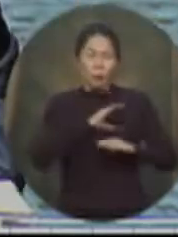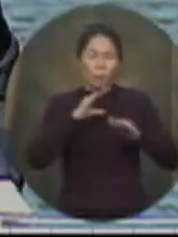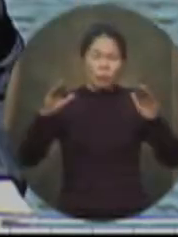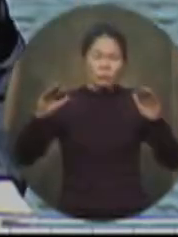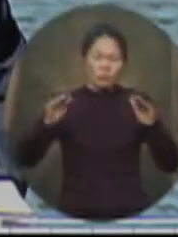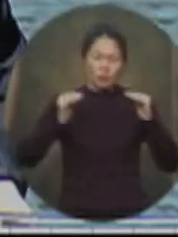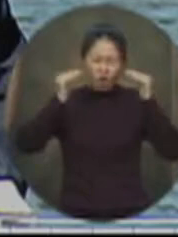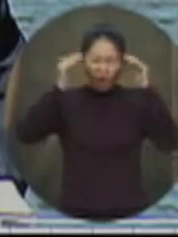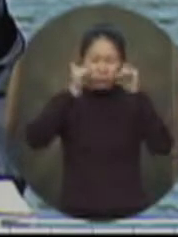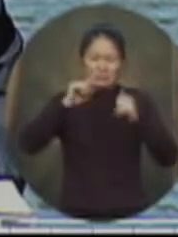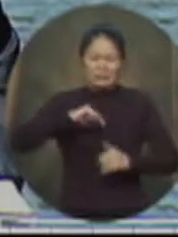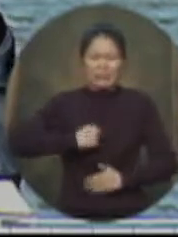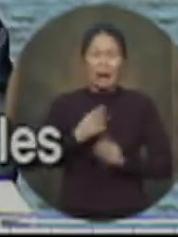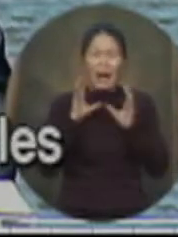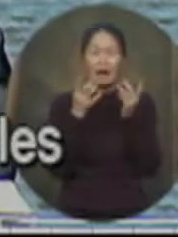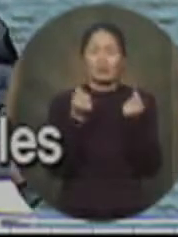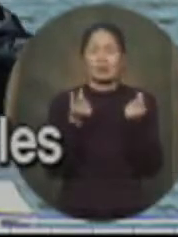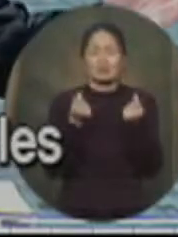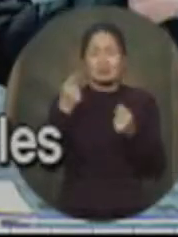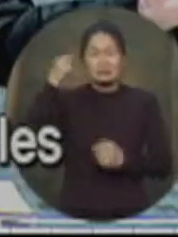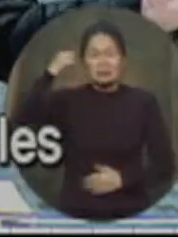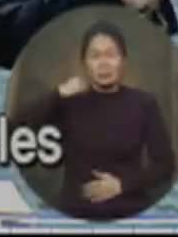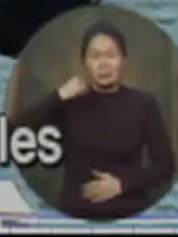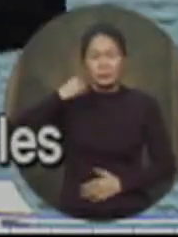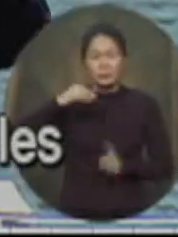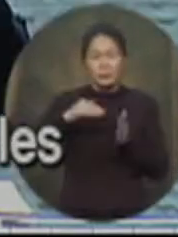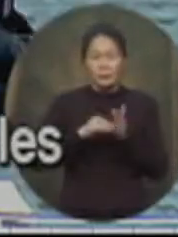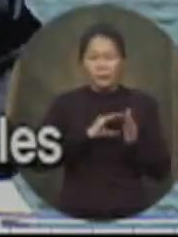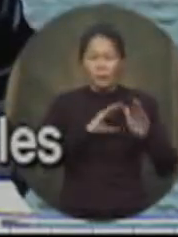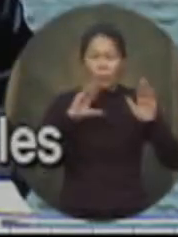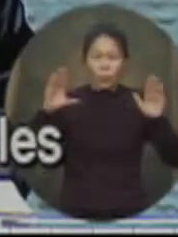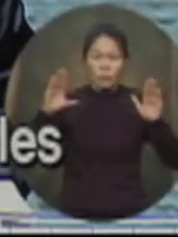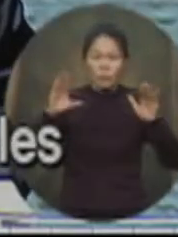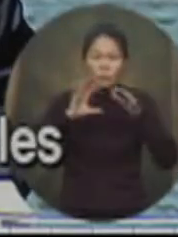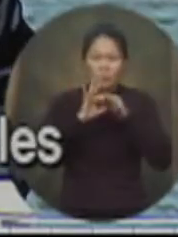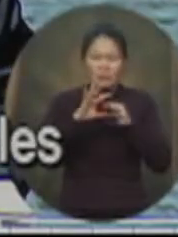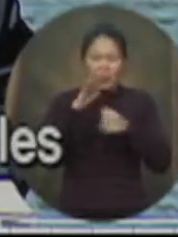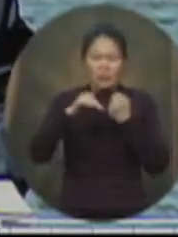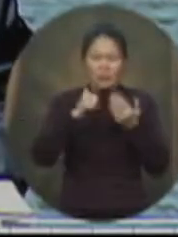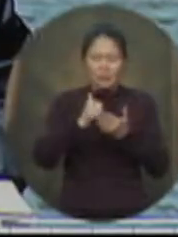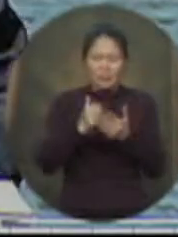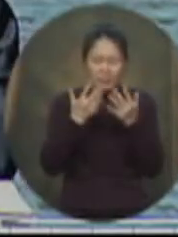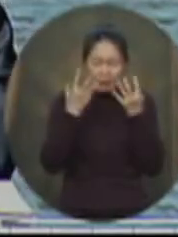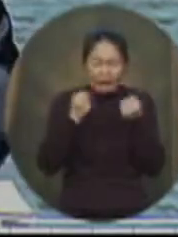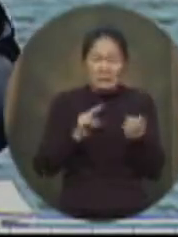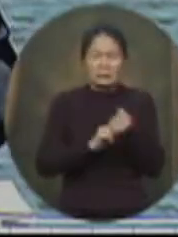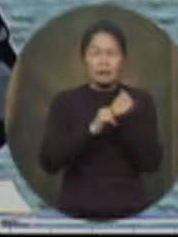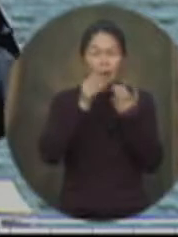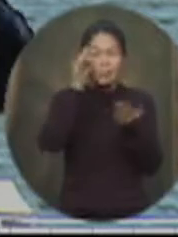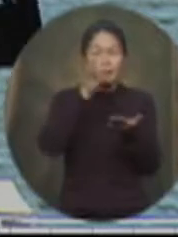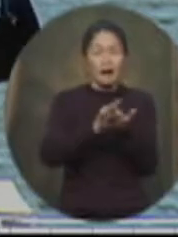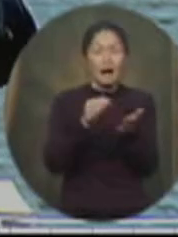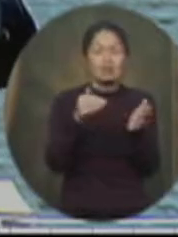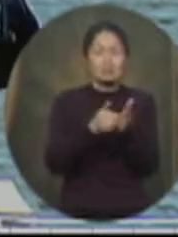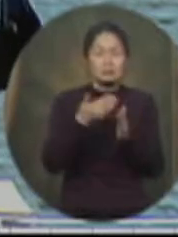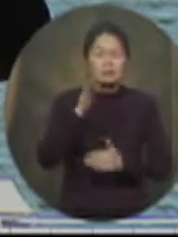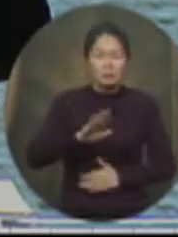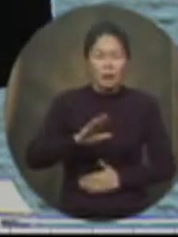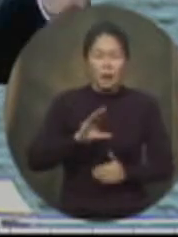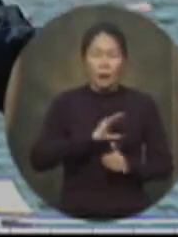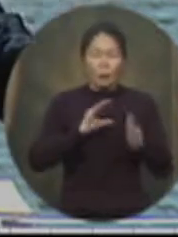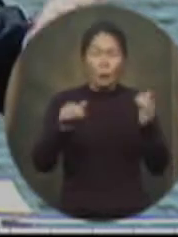어린아이 같아요 모세를 통해서 수 없는 하나님의 기적을 보았지만 막상 여호수아가 자기가